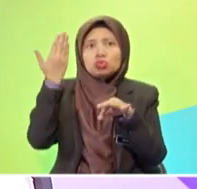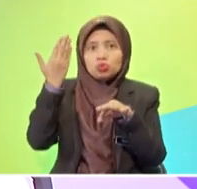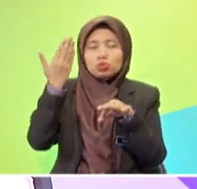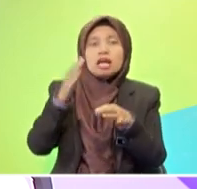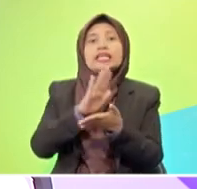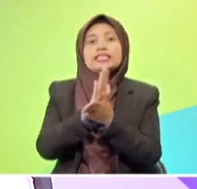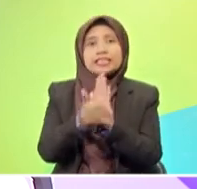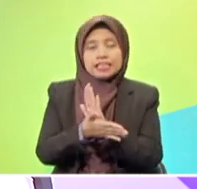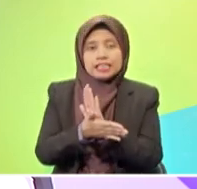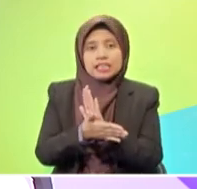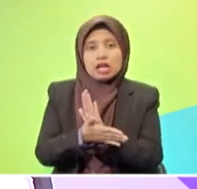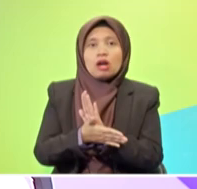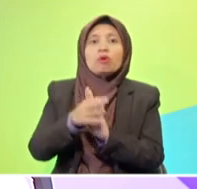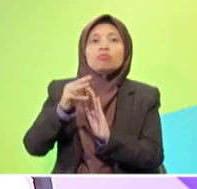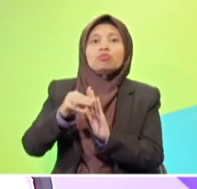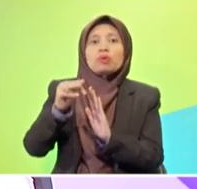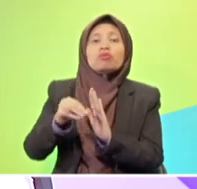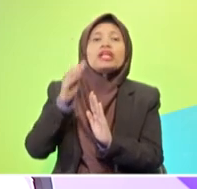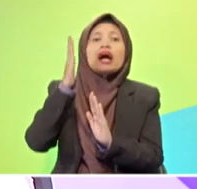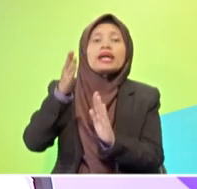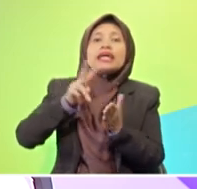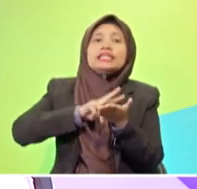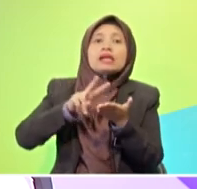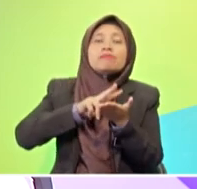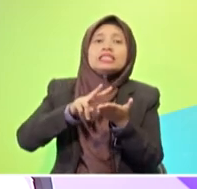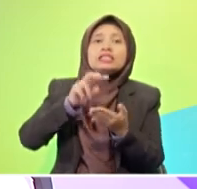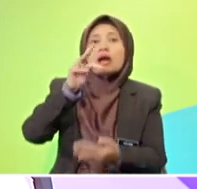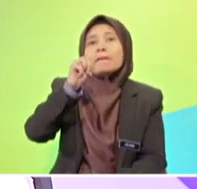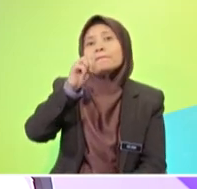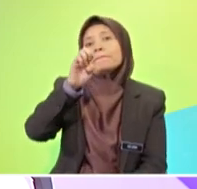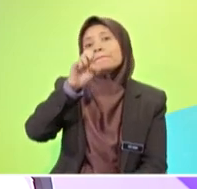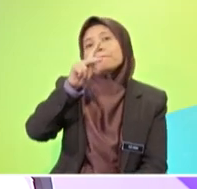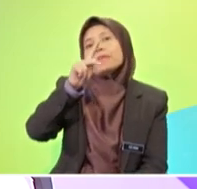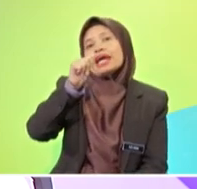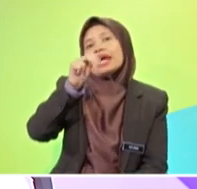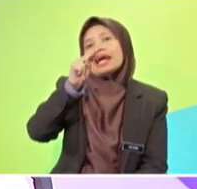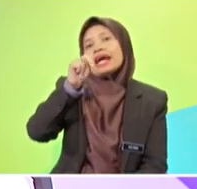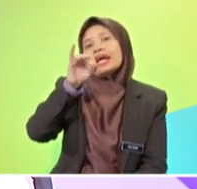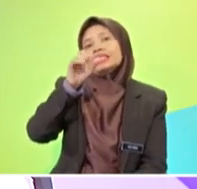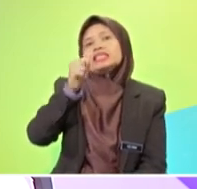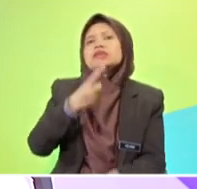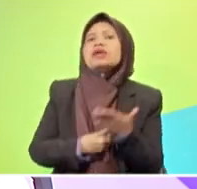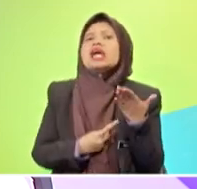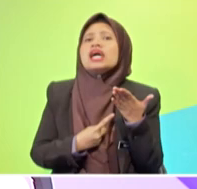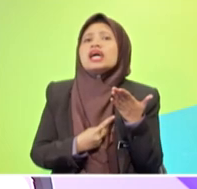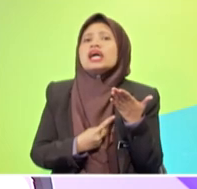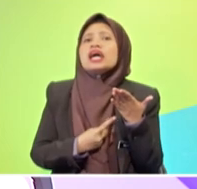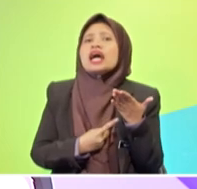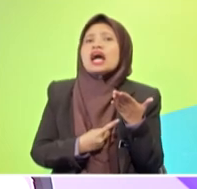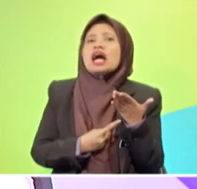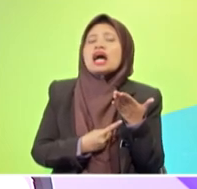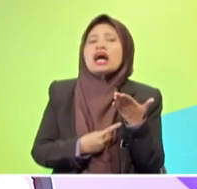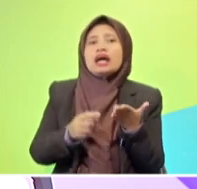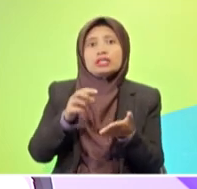minta murid-murid untuk membaca secara mekanis Apa pula bacaan secara mekanis ini sebenarnya membaca ini